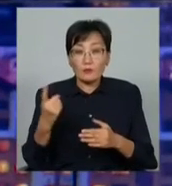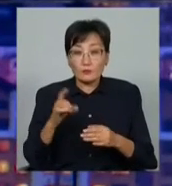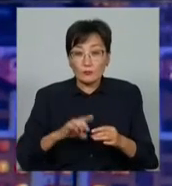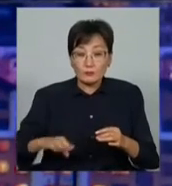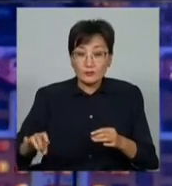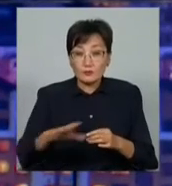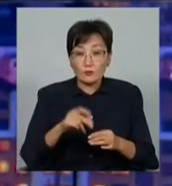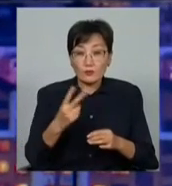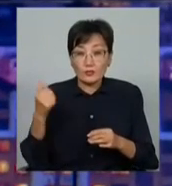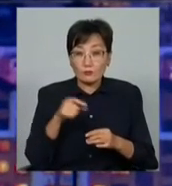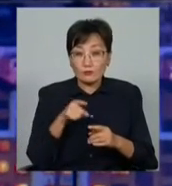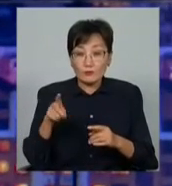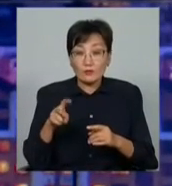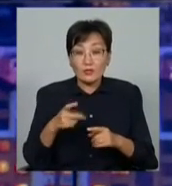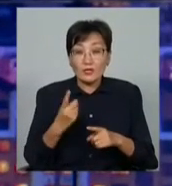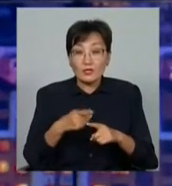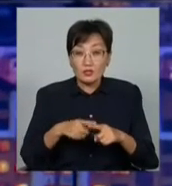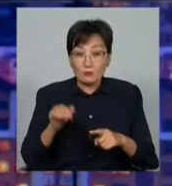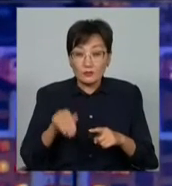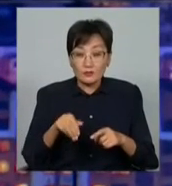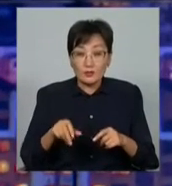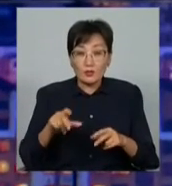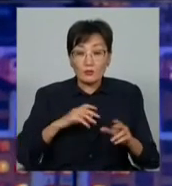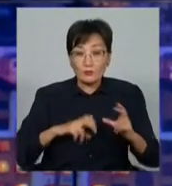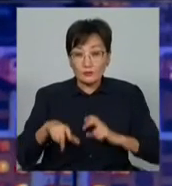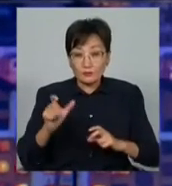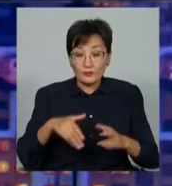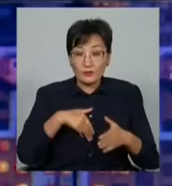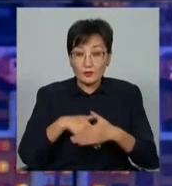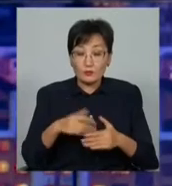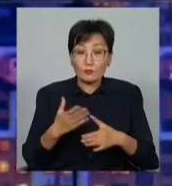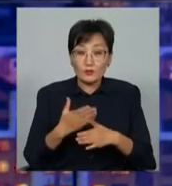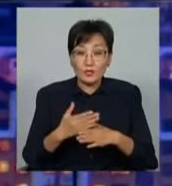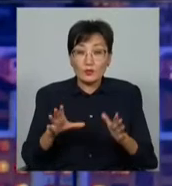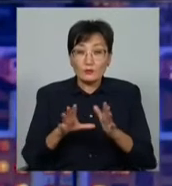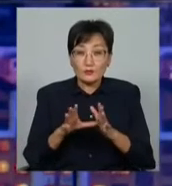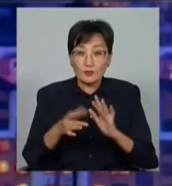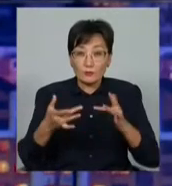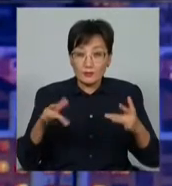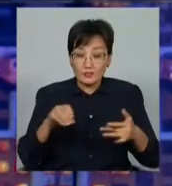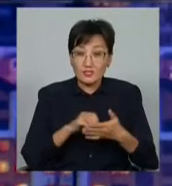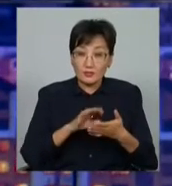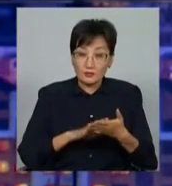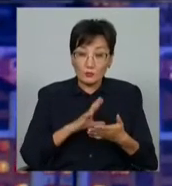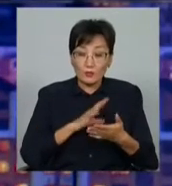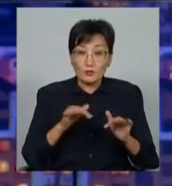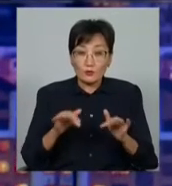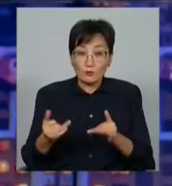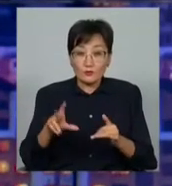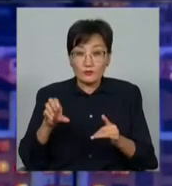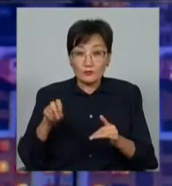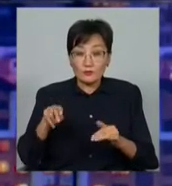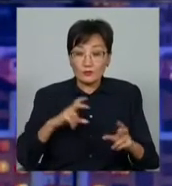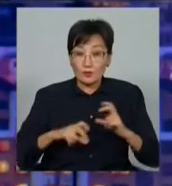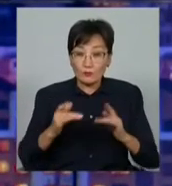Бостандық ауданында екі апта ішінде 2500-нан астам білім алушы еріктілердің көмегімен электронды порталға тіркелген. Шара бүгін Сәтбаев